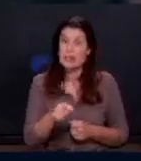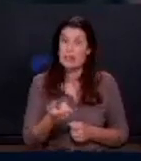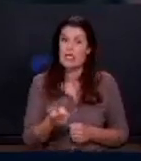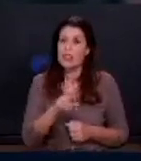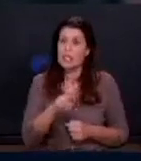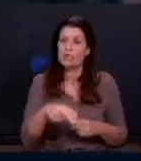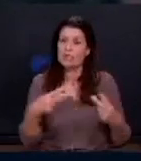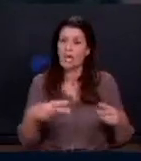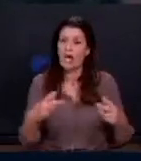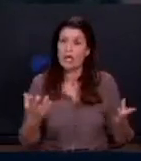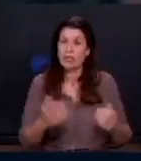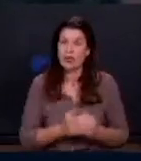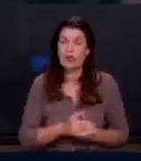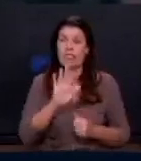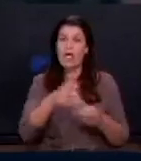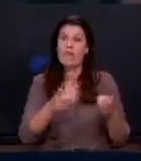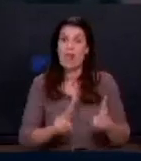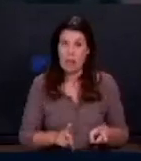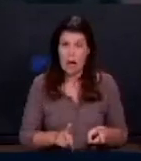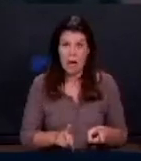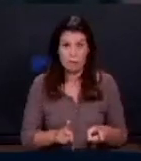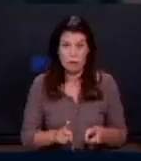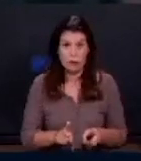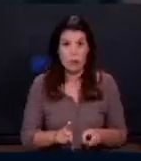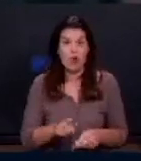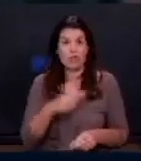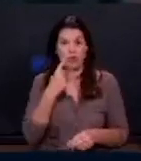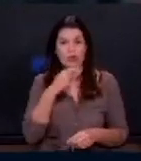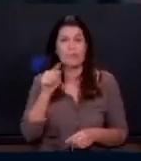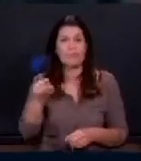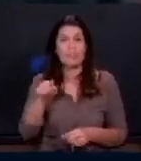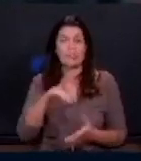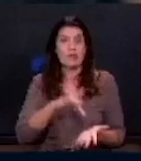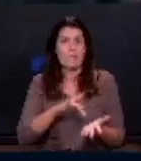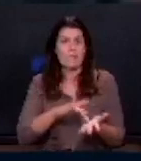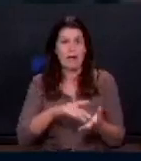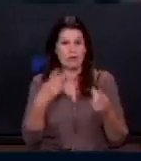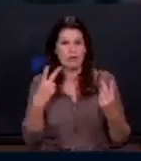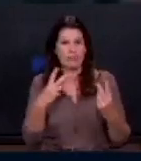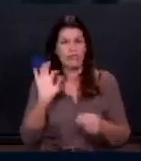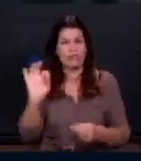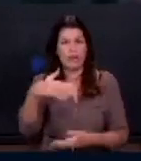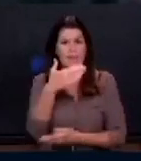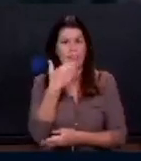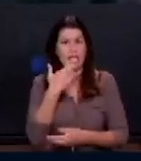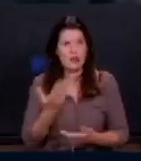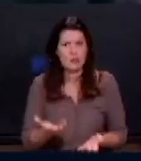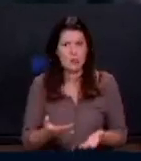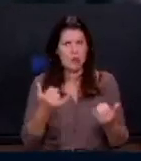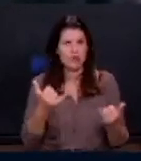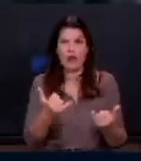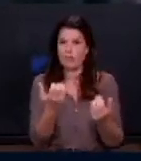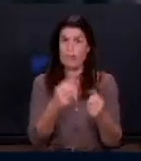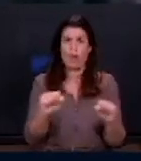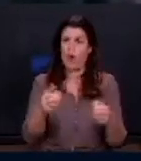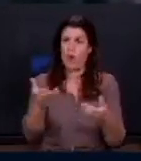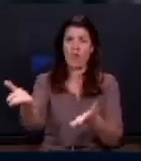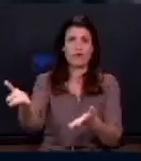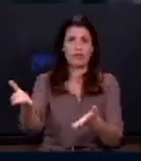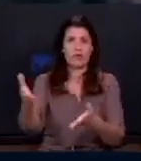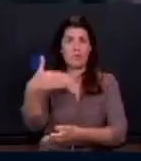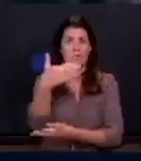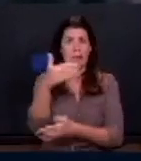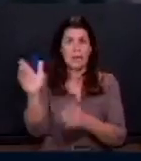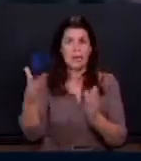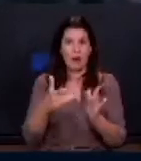האפשרות ששיטות הבטחה של האסדה, שזה נכס אסטרטגי של מדינת ישראל, תשתית אסטרטגית, תחשף לגורמים עוינים למשל. אז במשרד התשתיות אומרים